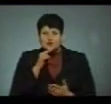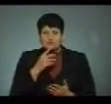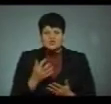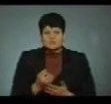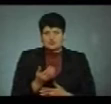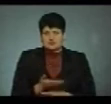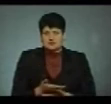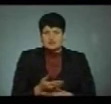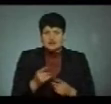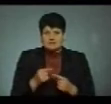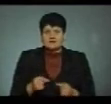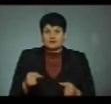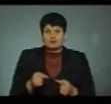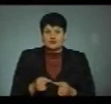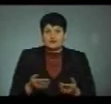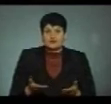І, відповідно,